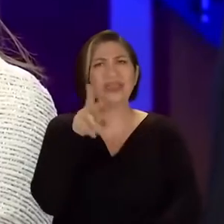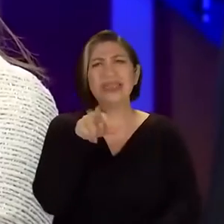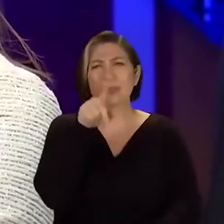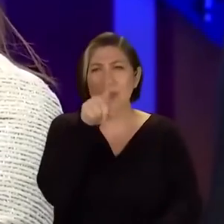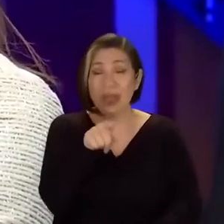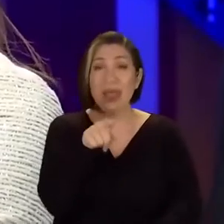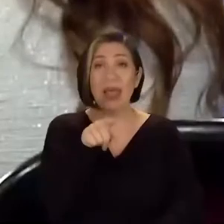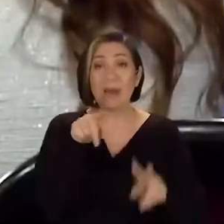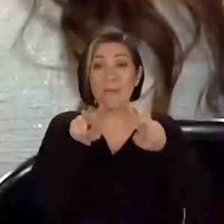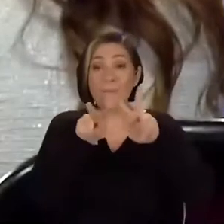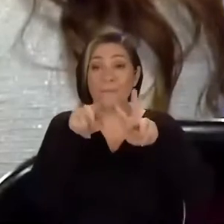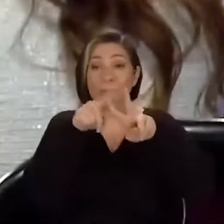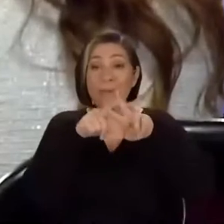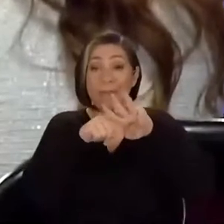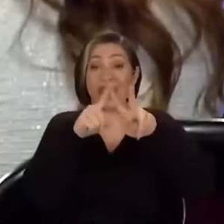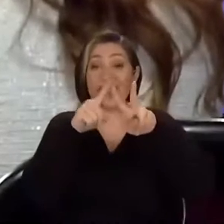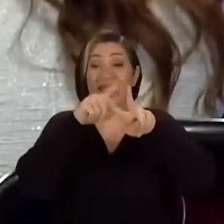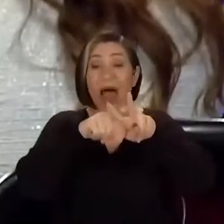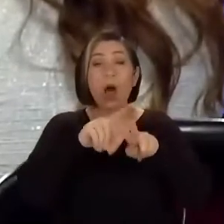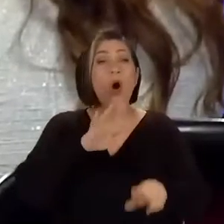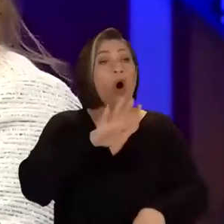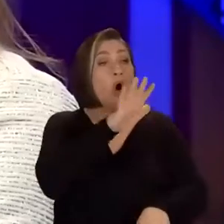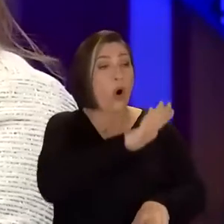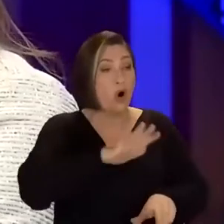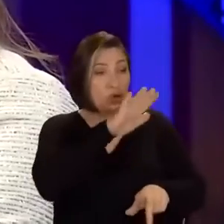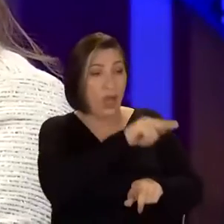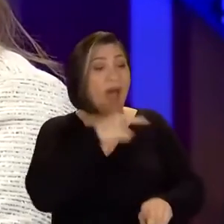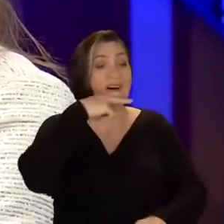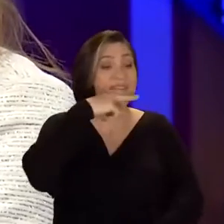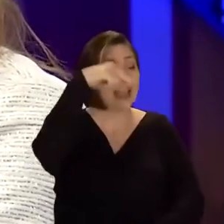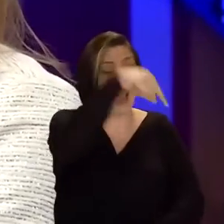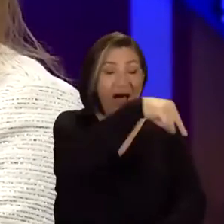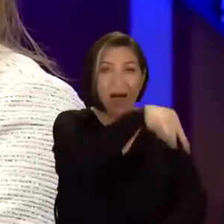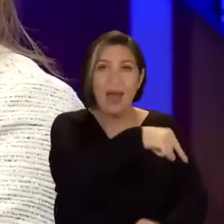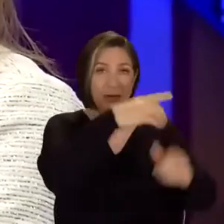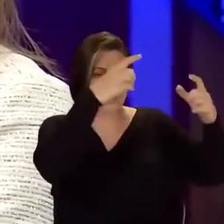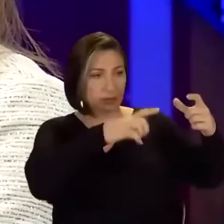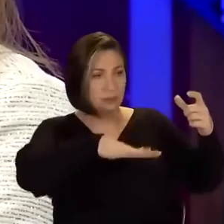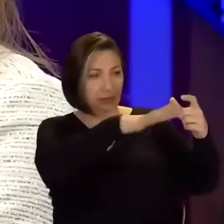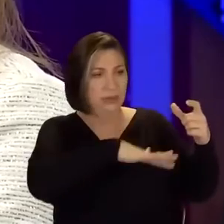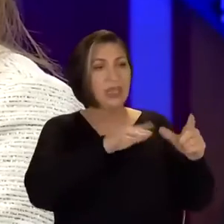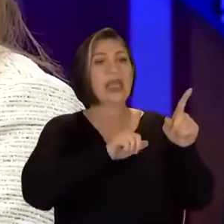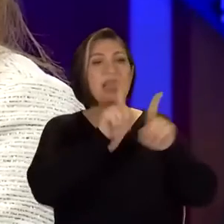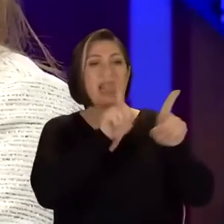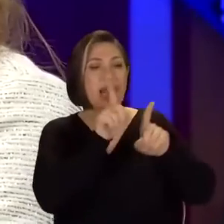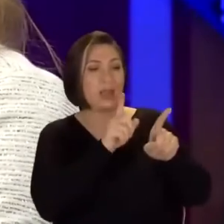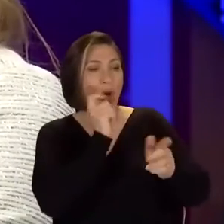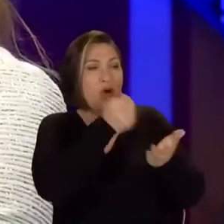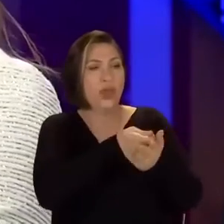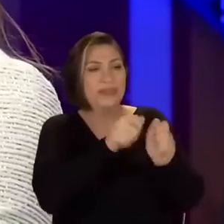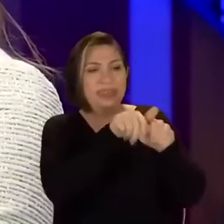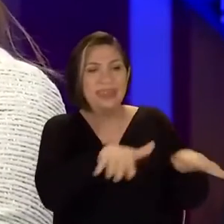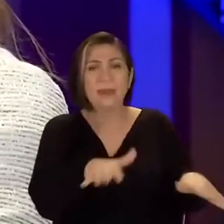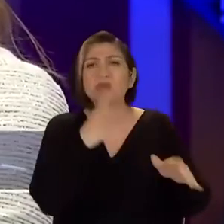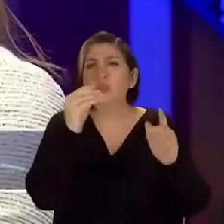anlaşılabileceği üzere Mena diye anılan Orta Doğu ve Kuzey Afrika bölgesinin ilk blockchain tabanlı ödeme sistemi. Yani